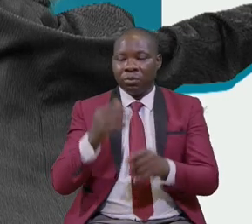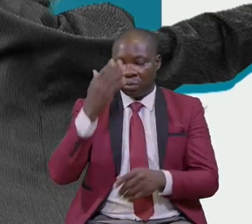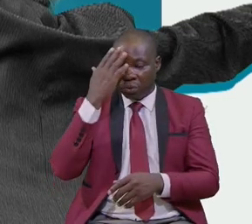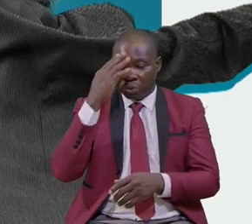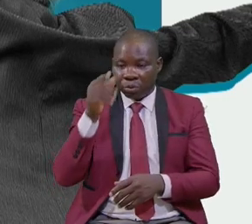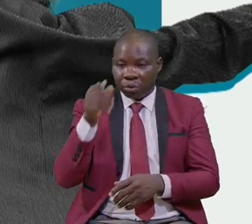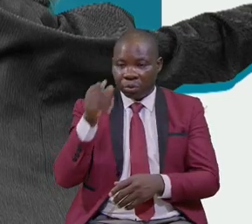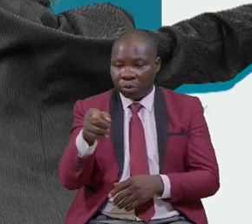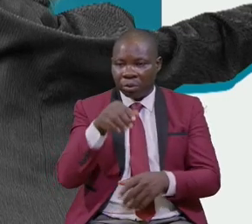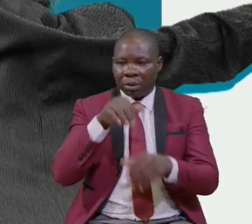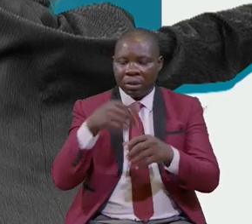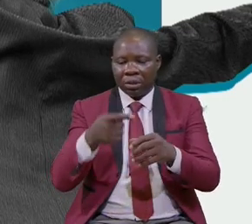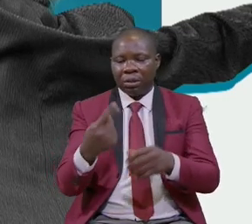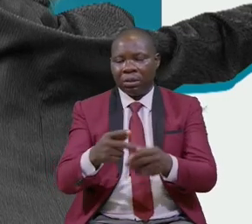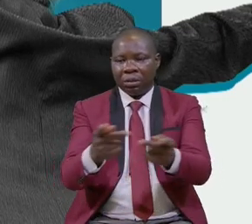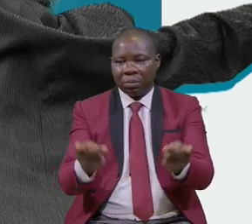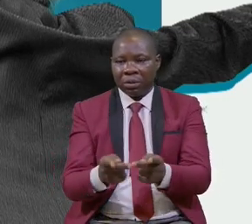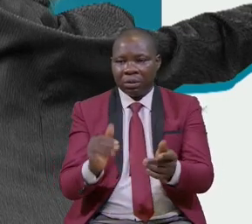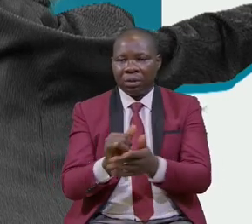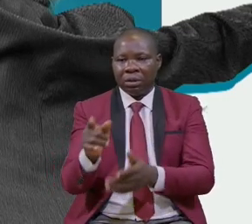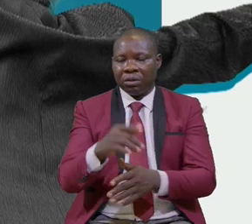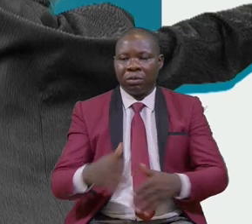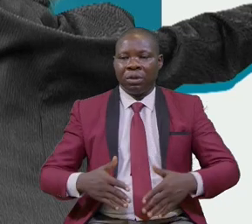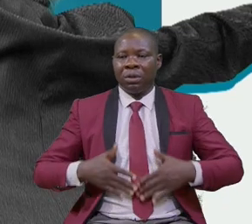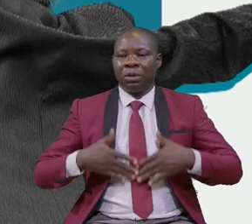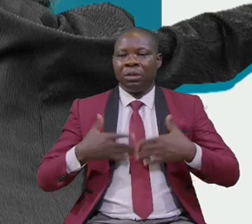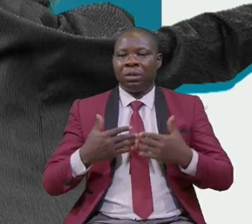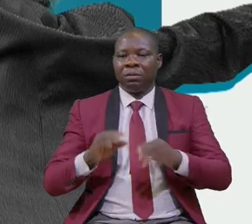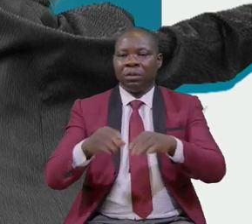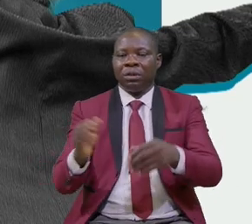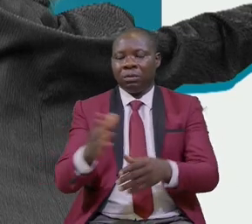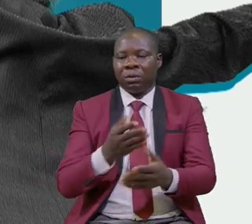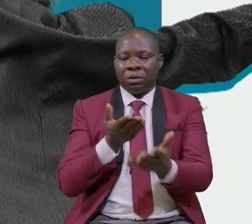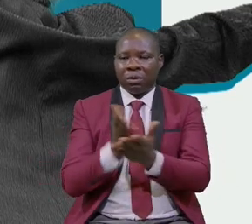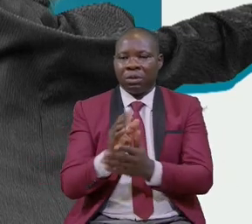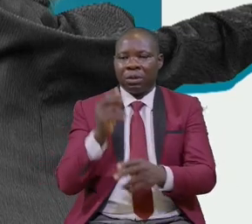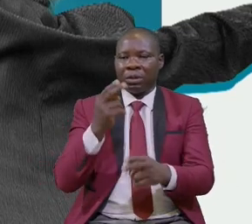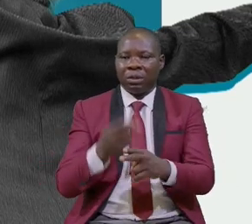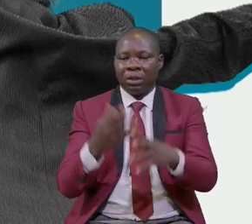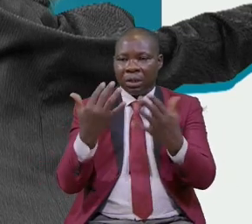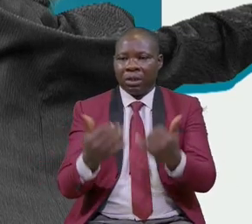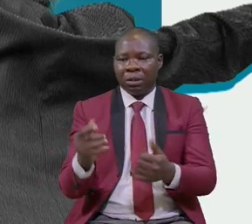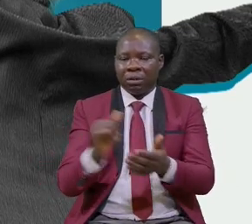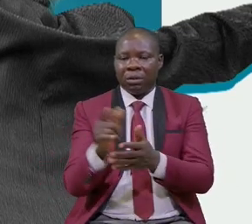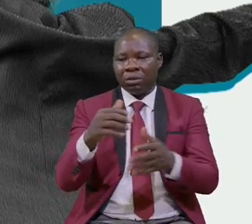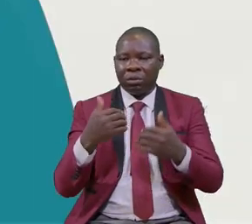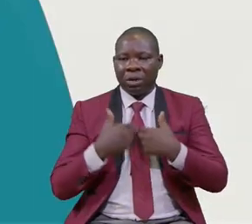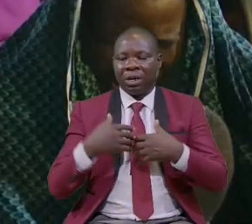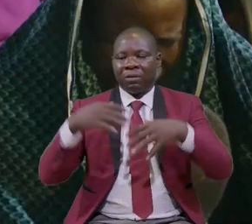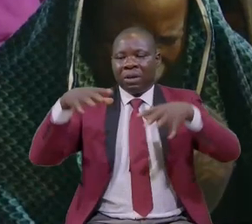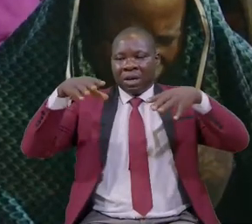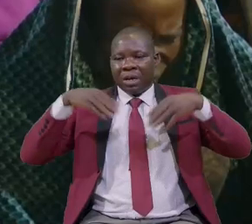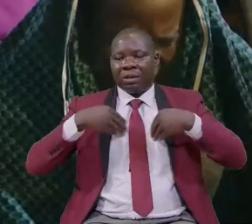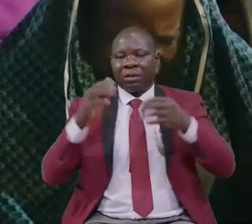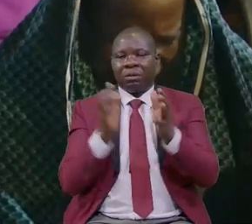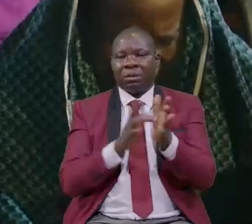et votre surnom dans le quartier par lequel on peut facilement vous identifier. Vous pouvez le donner aussi. Maintenant, vous